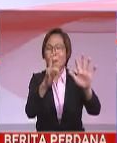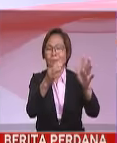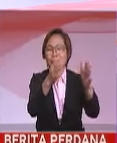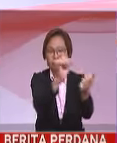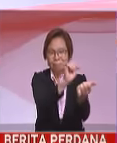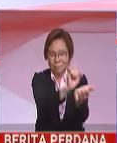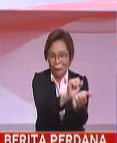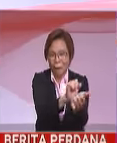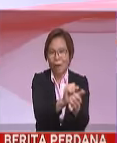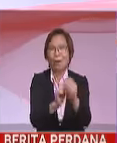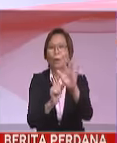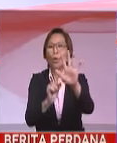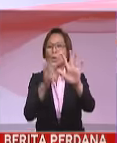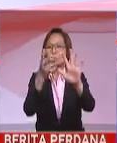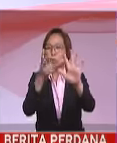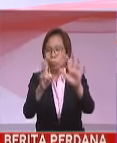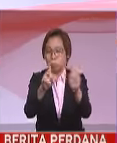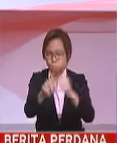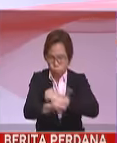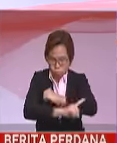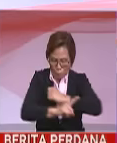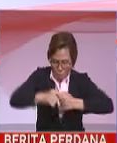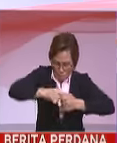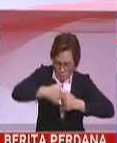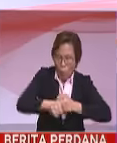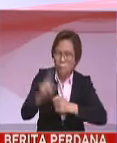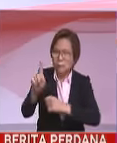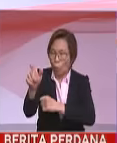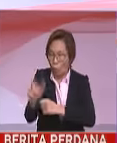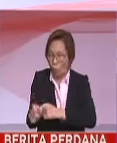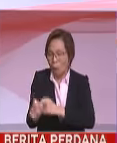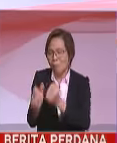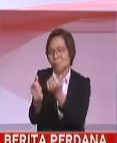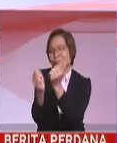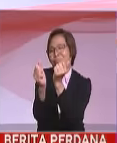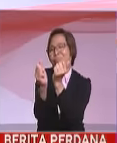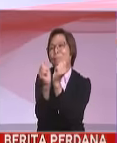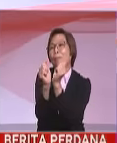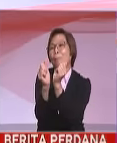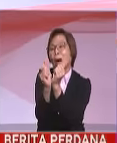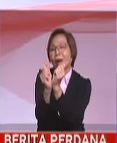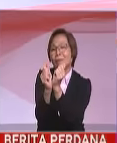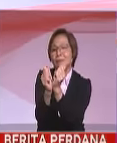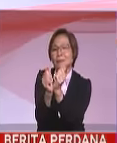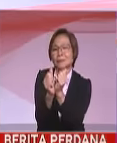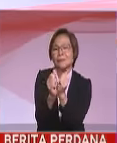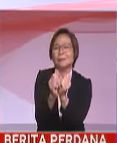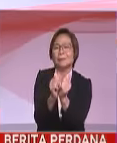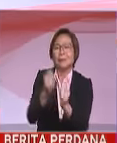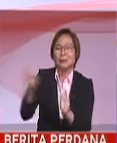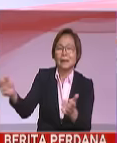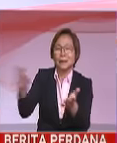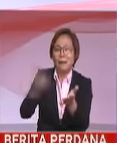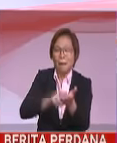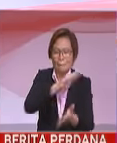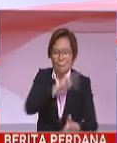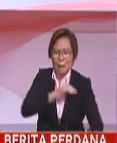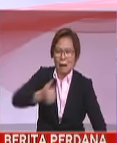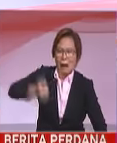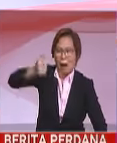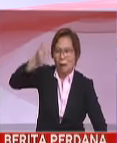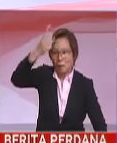ditahan. 517 di kompaun, seorang lagi di reman. Kenyataan Menteri Kanan Keselamatan, Datuk Seri Ismail Sabri